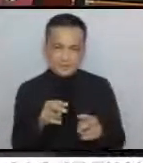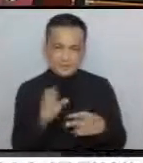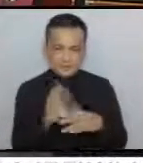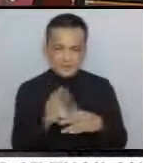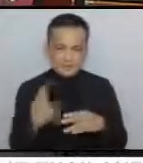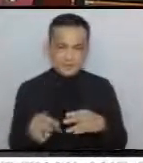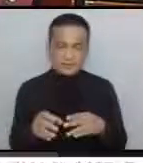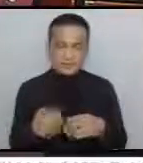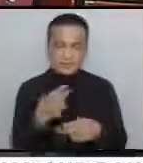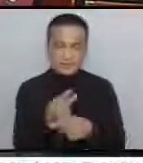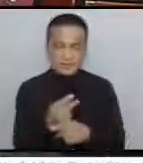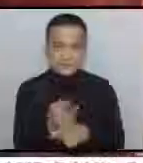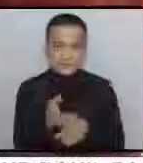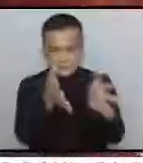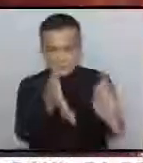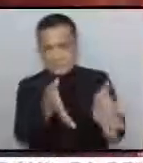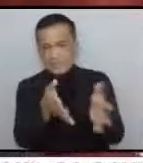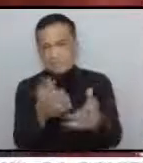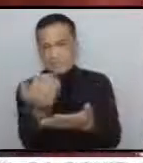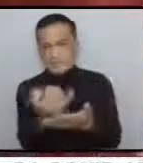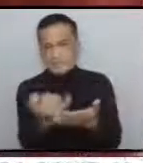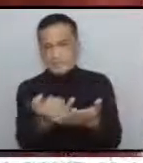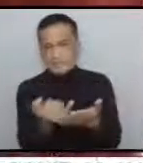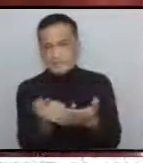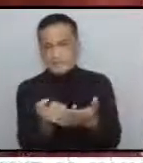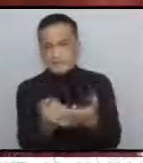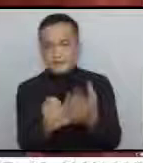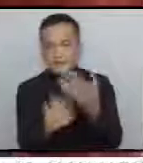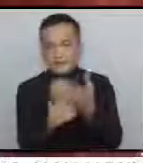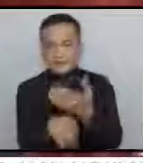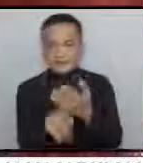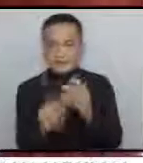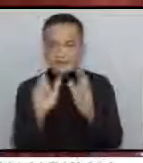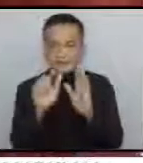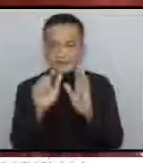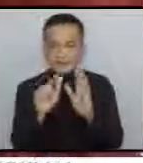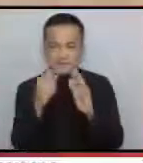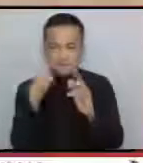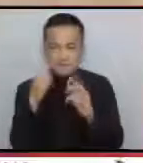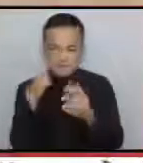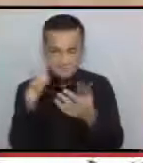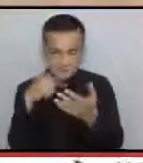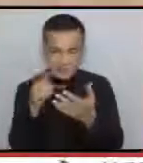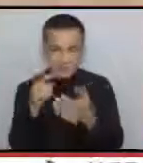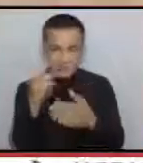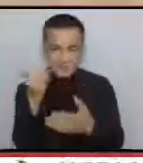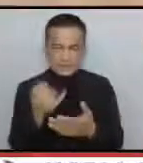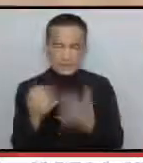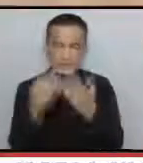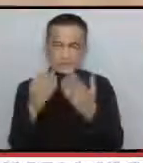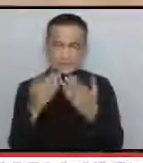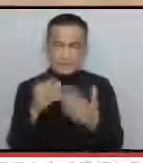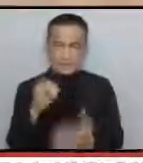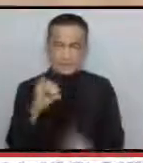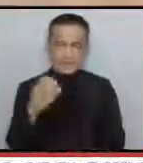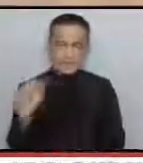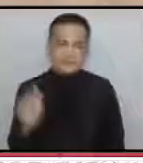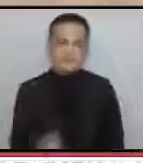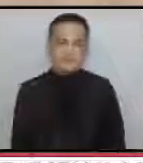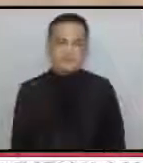namin mag-painting dito at babalikan ka namin mamaya para silipin ang painting mo. Thank you so much, Miss Isa. Thank you.